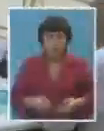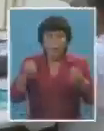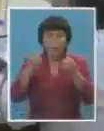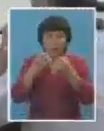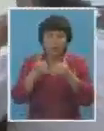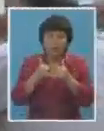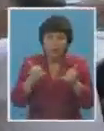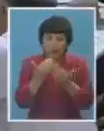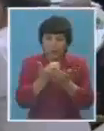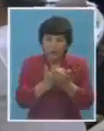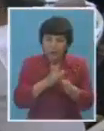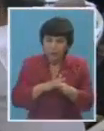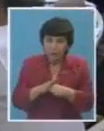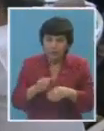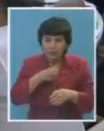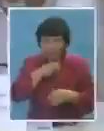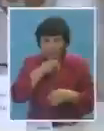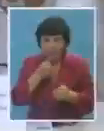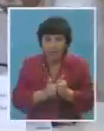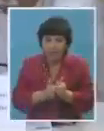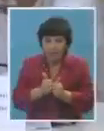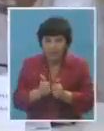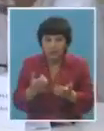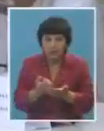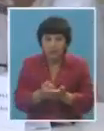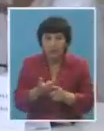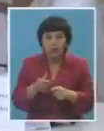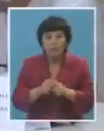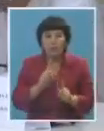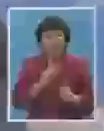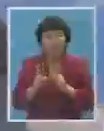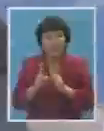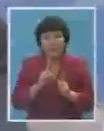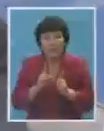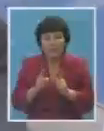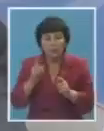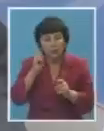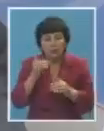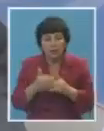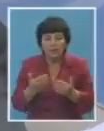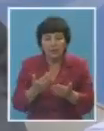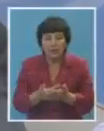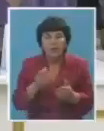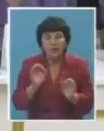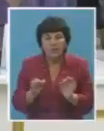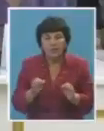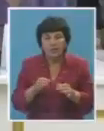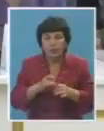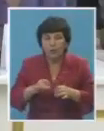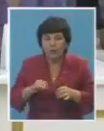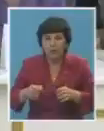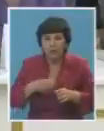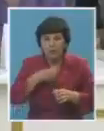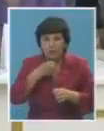жаңғыру бағдарламасын жүзеге асыруда ардагерлер алғы шептен табылуы тиіс. Бұл пленумға жиналғандардың ортақ пікірі. Расымен де кейбір аудандарда